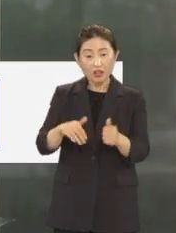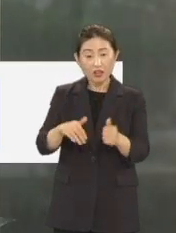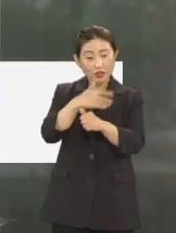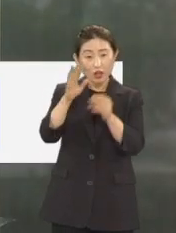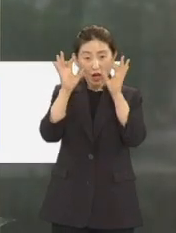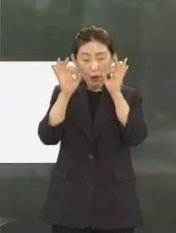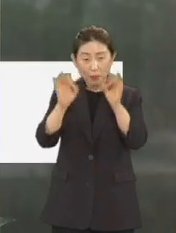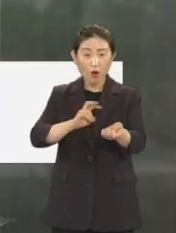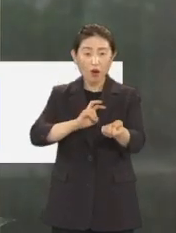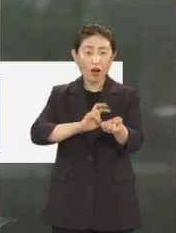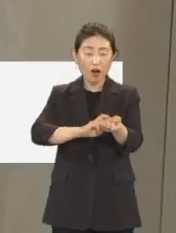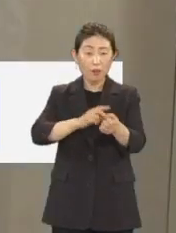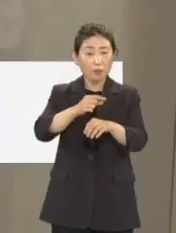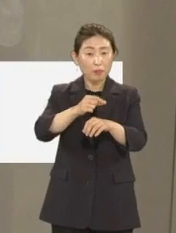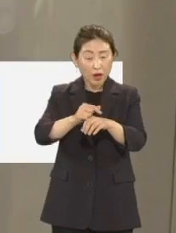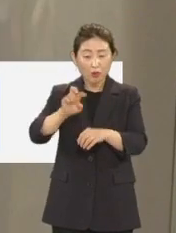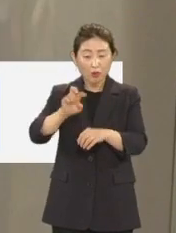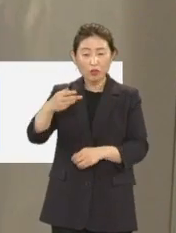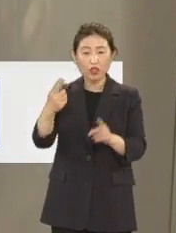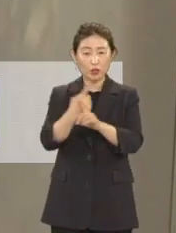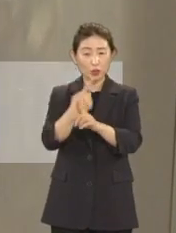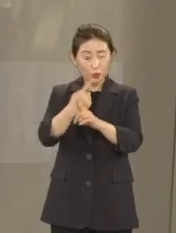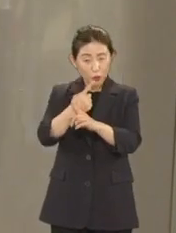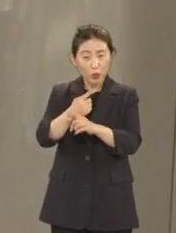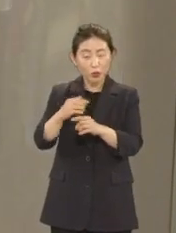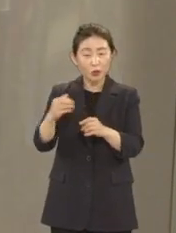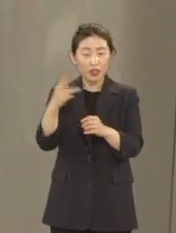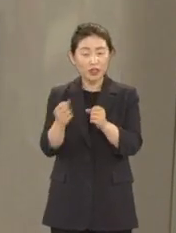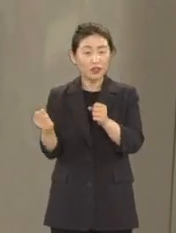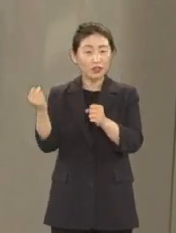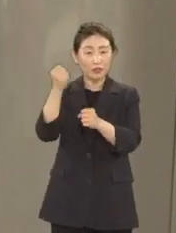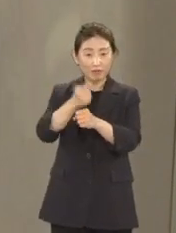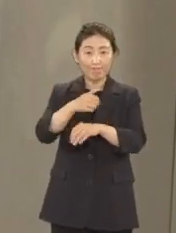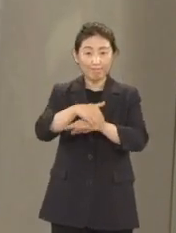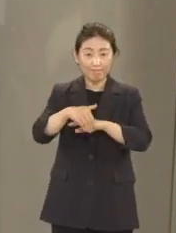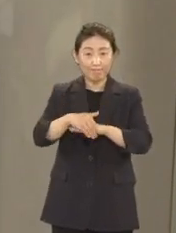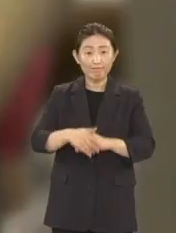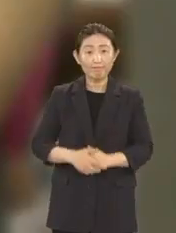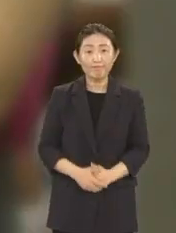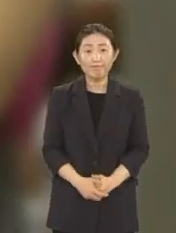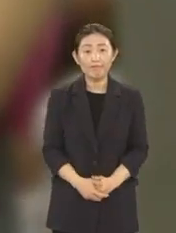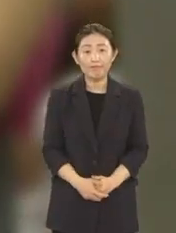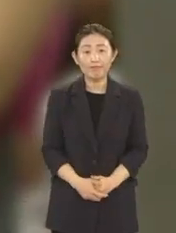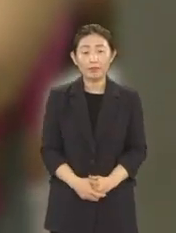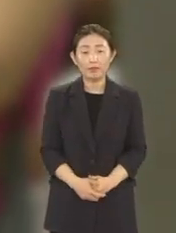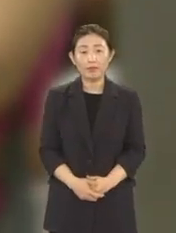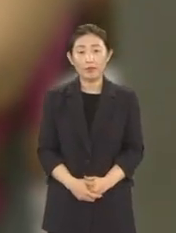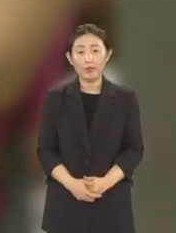한방 물리치료 등의 업무는 상황을 지켜보며 단계적으로 재개할 예정입니다.